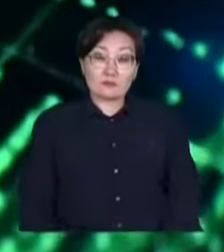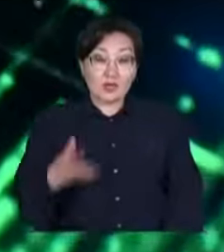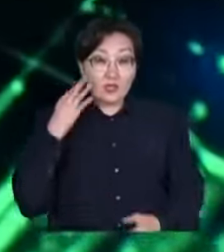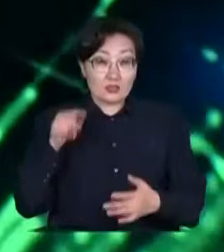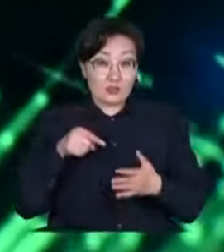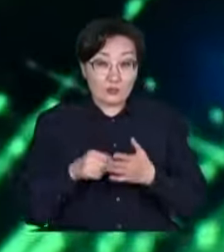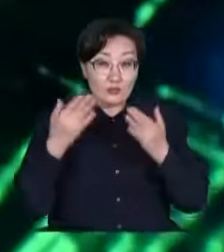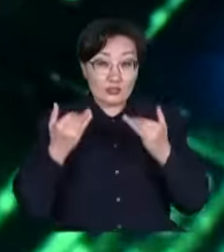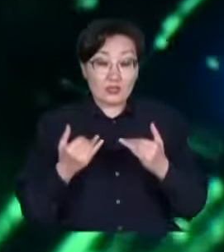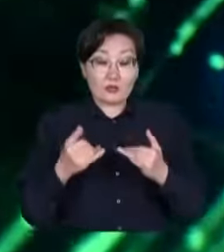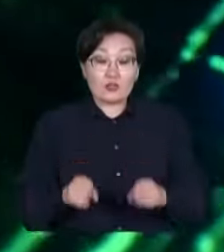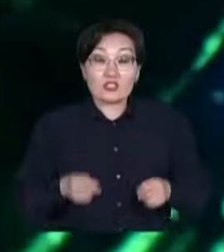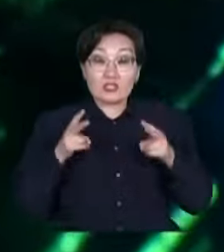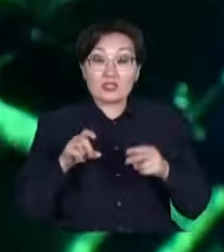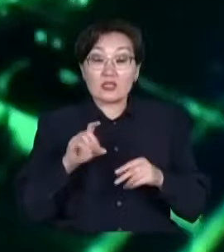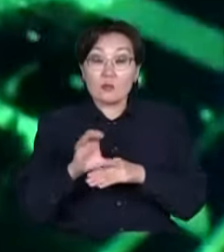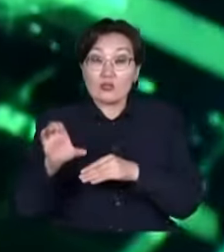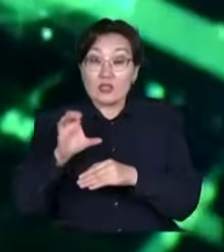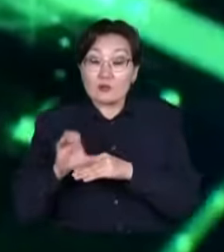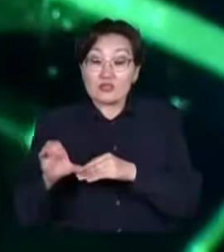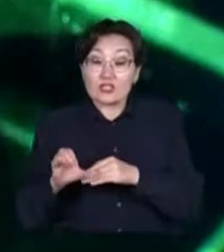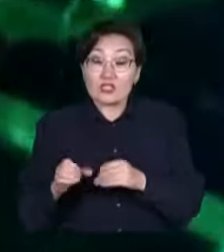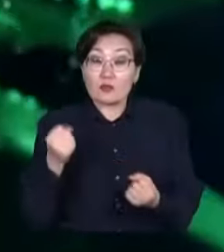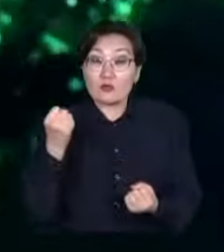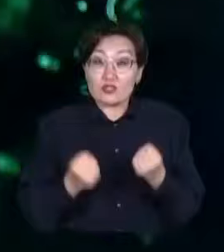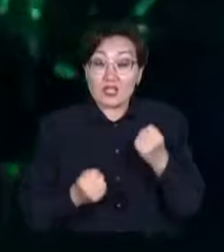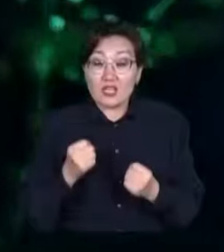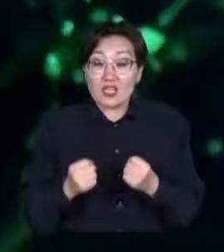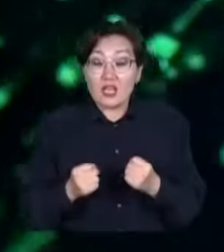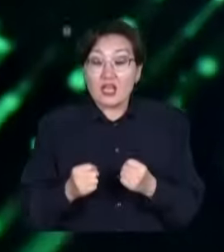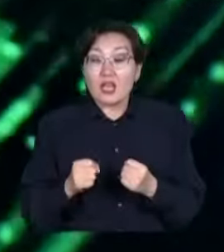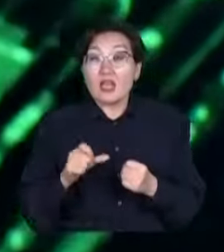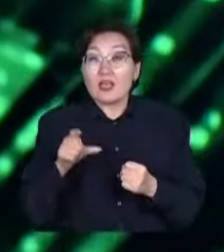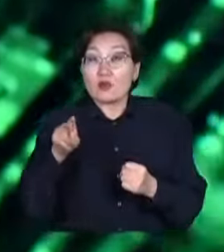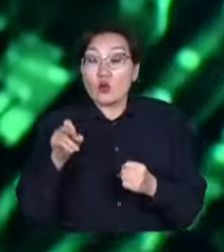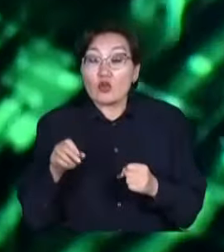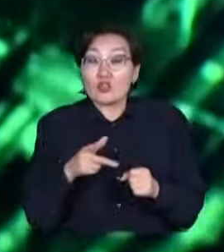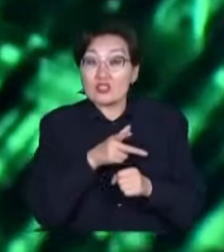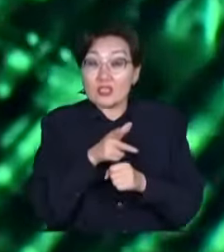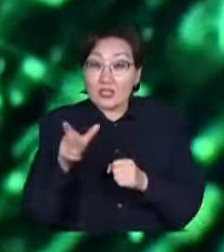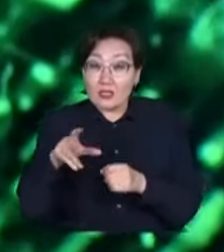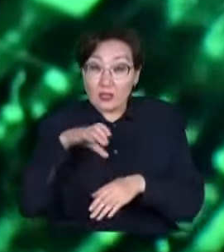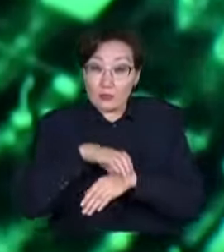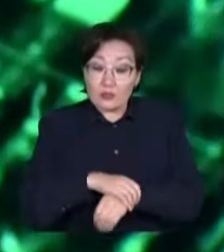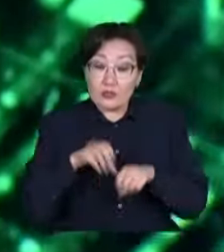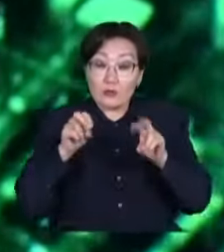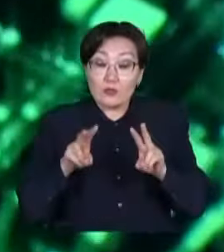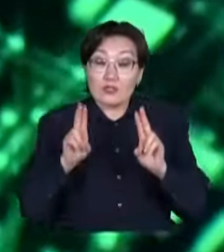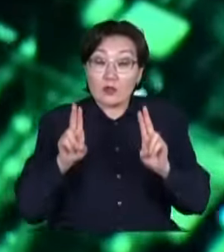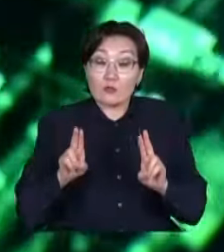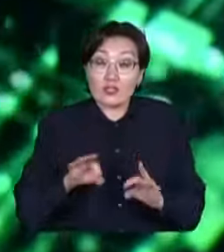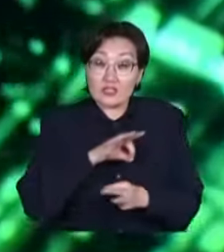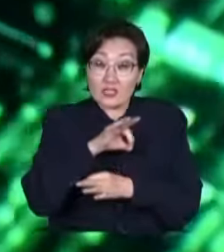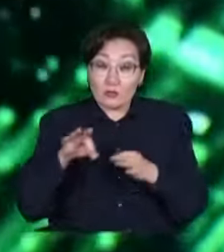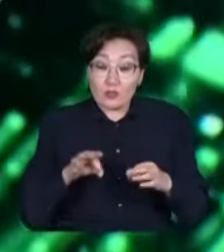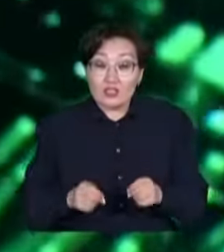Алматыда енді зиянды заттар шығаратын көлікті көшедегі экосергек анықтайды. Оның шақпаннан бастап арнайы нормадан артық